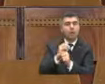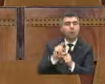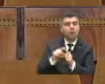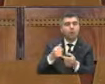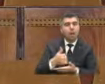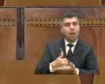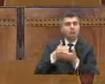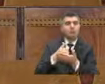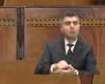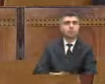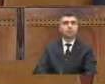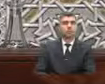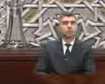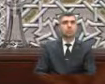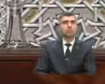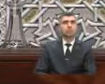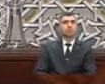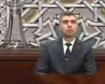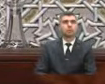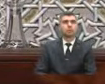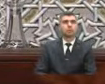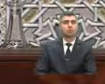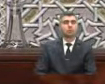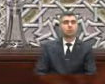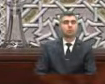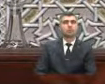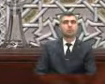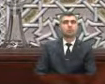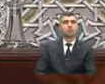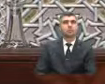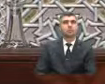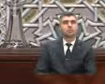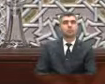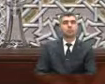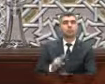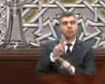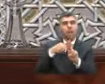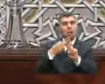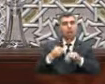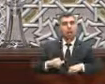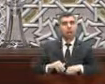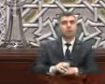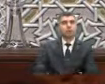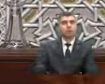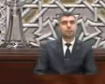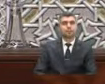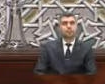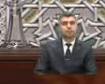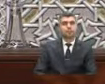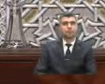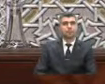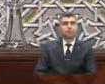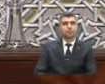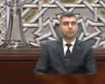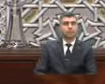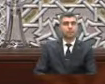بالانصاف؟ شكرا. شكرا. هل هناك لا السيد الوزير فيما تبقى من الوقت.